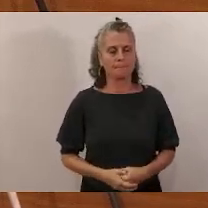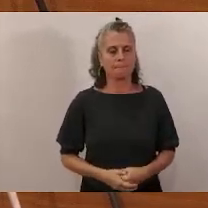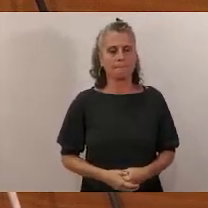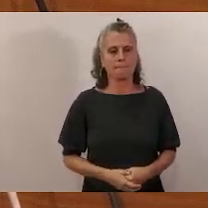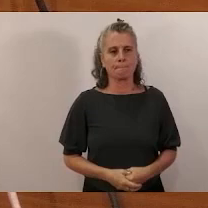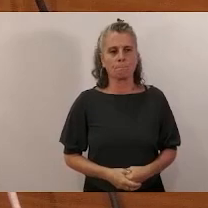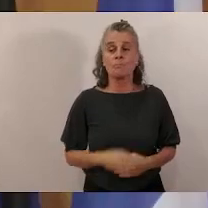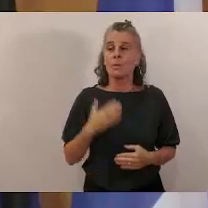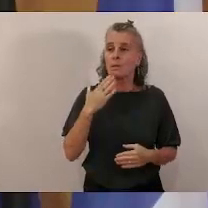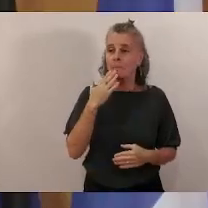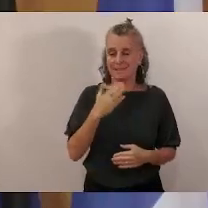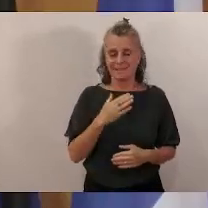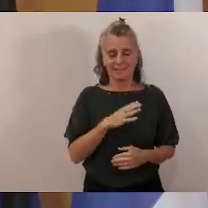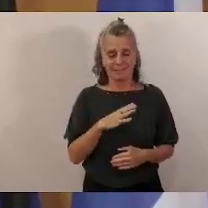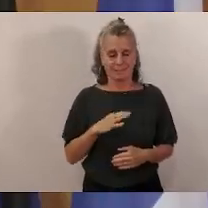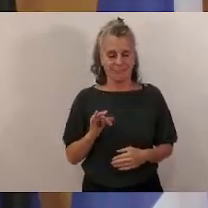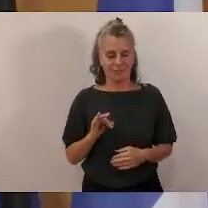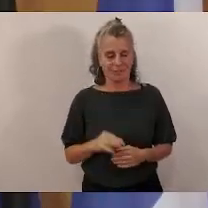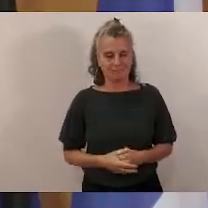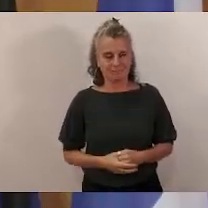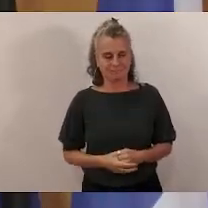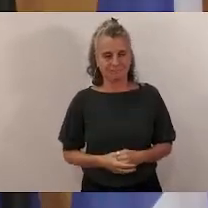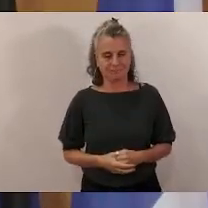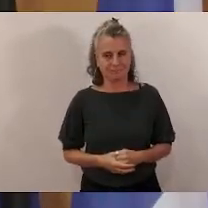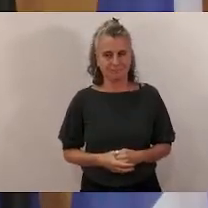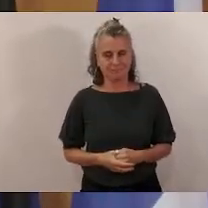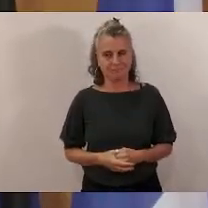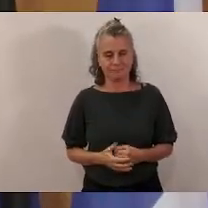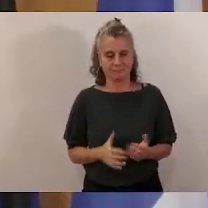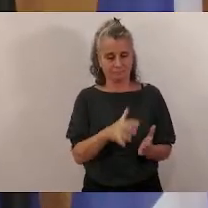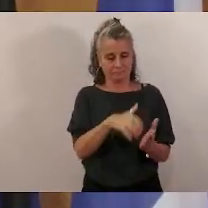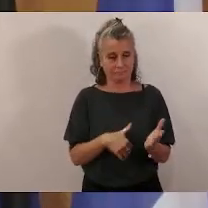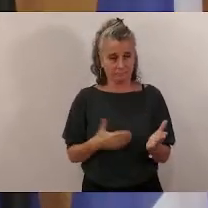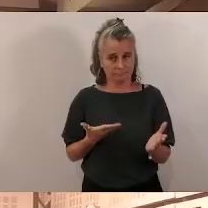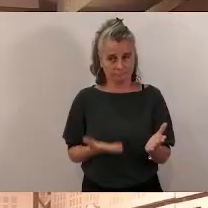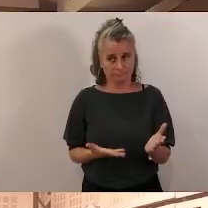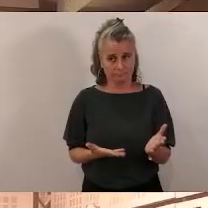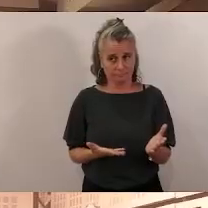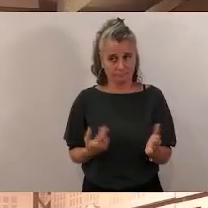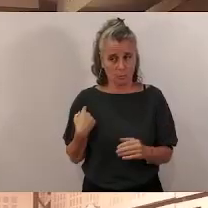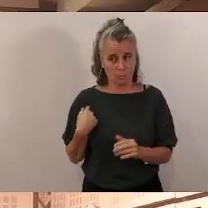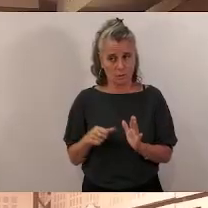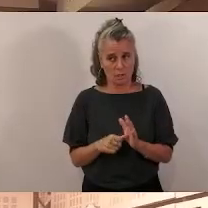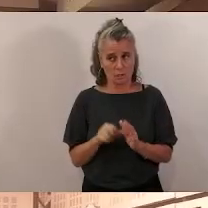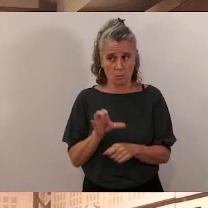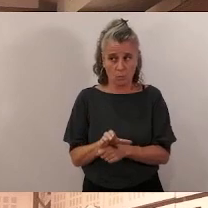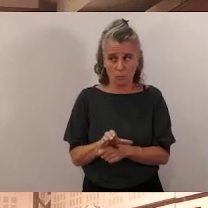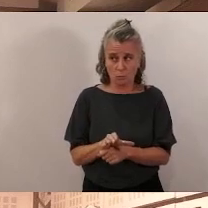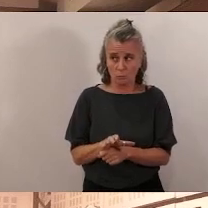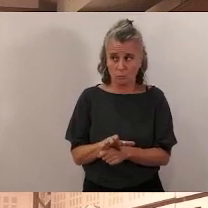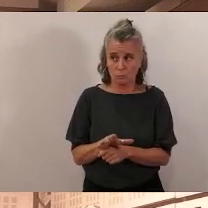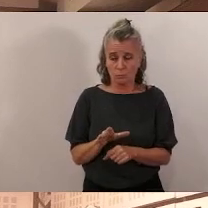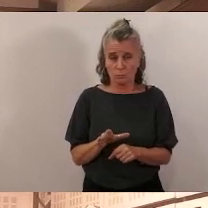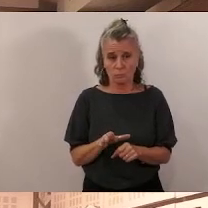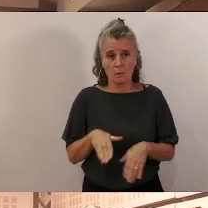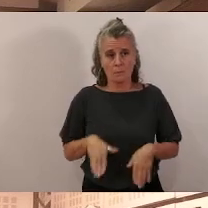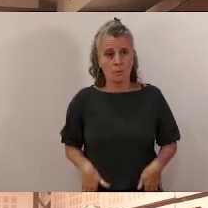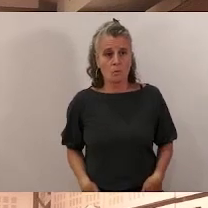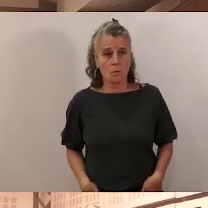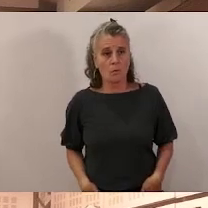Merci, Madame Fréchel. Y a-t-il des contre le rapport numéro 16 ? Des